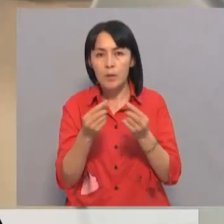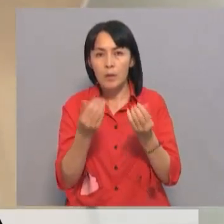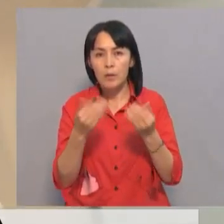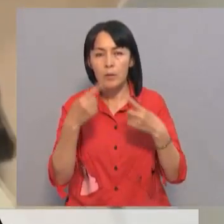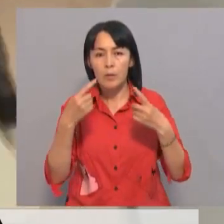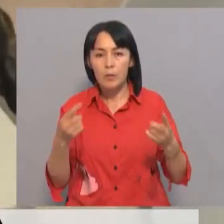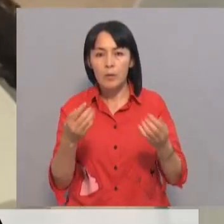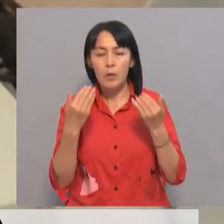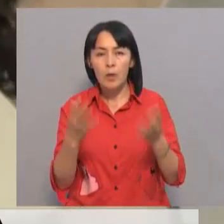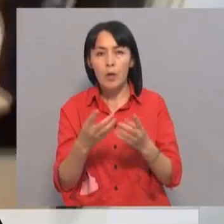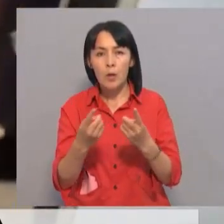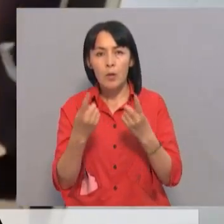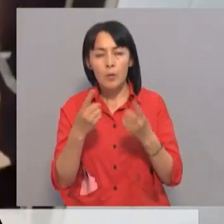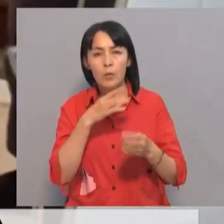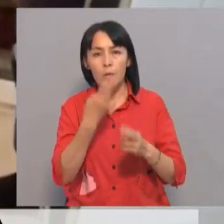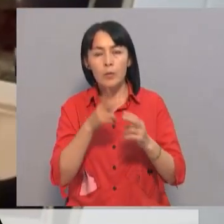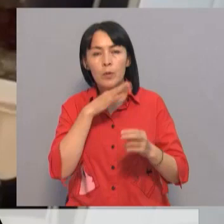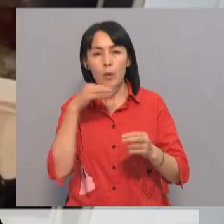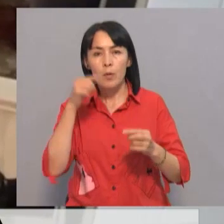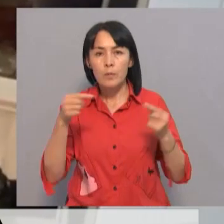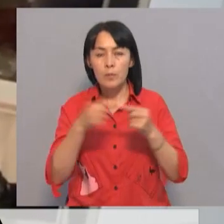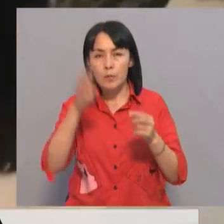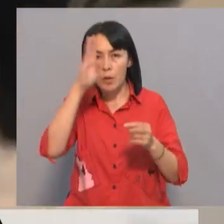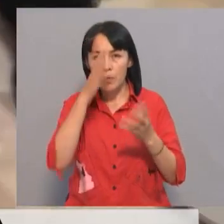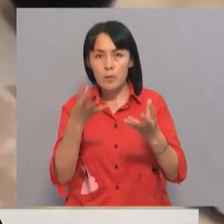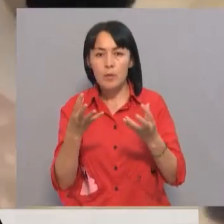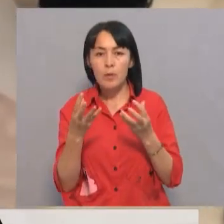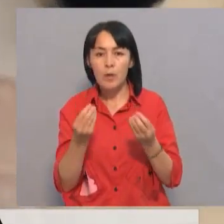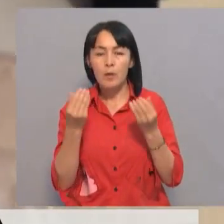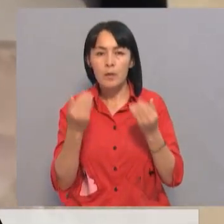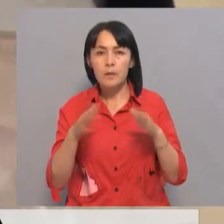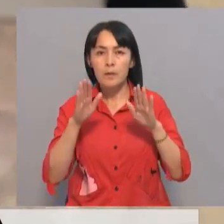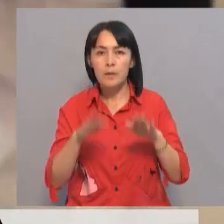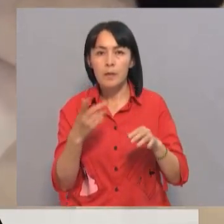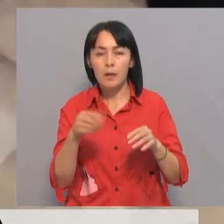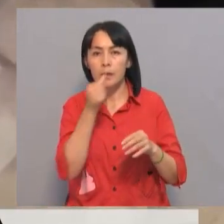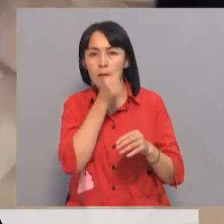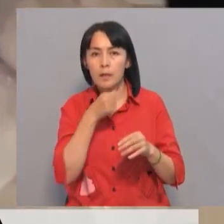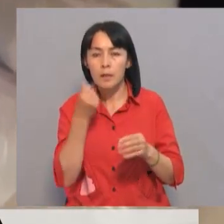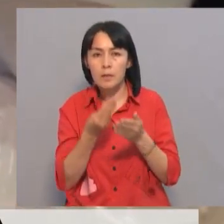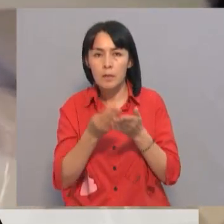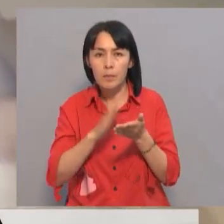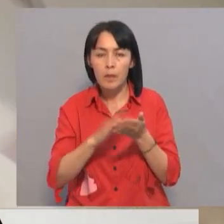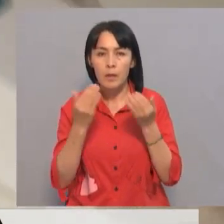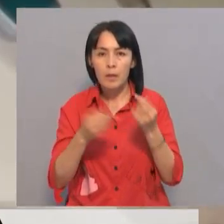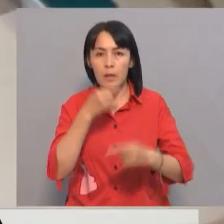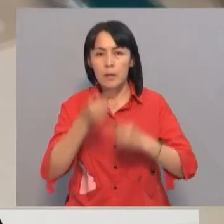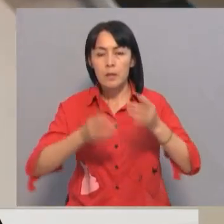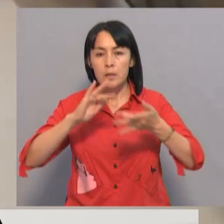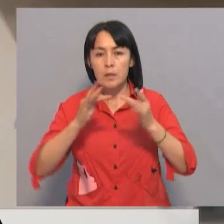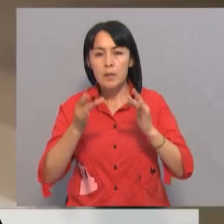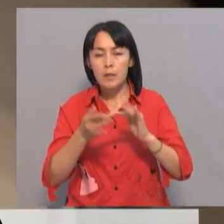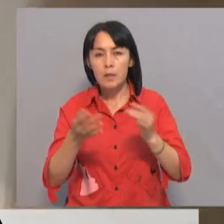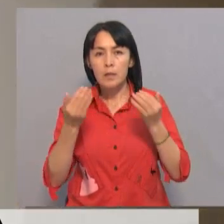и мефедрон в особо крупном размере установлено что мужчина получал координаты мест где спрятаны пакеты с наркотиками через интернет